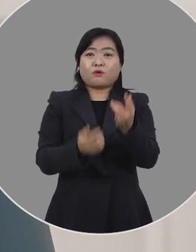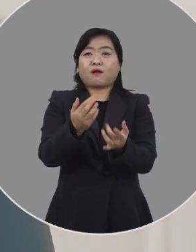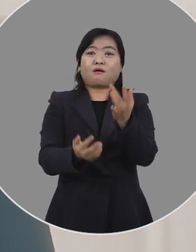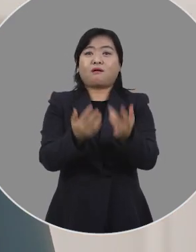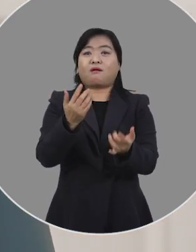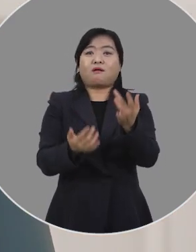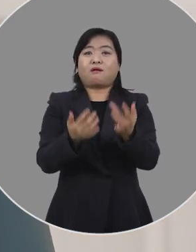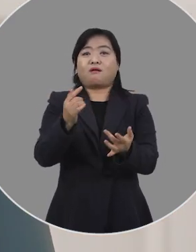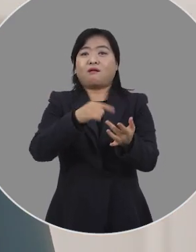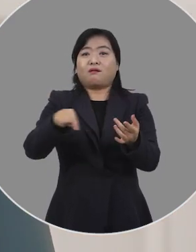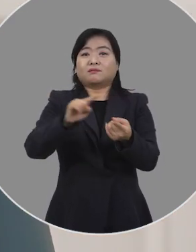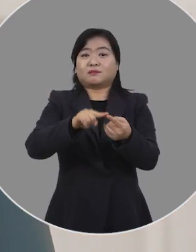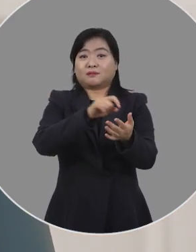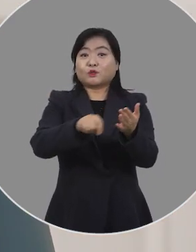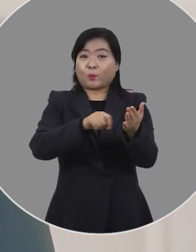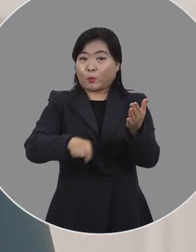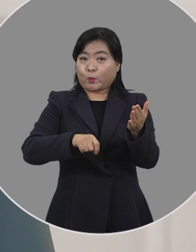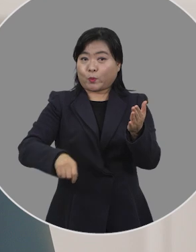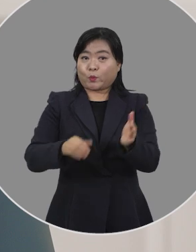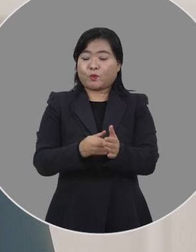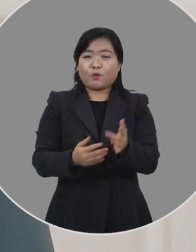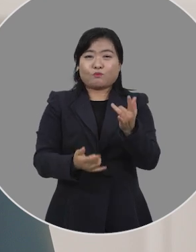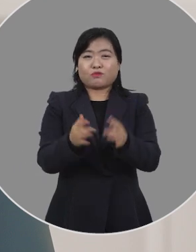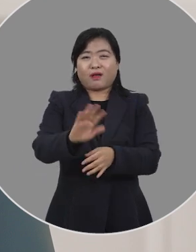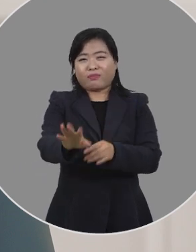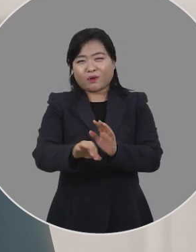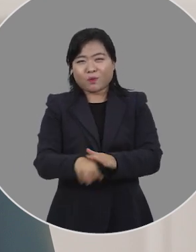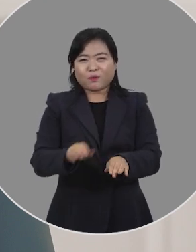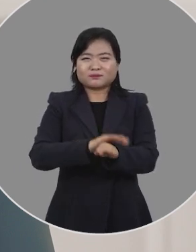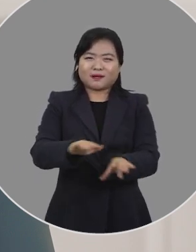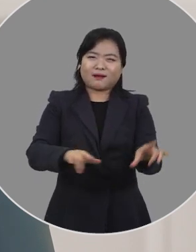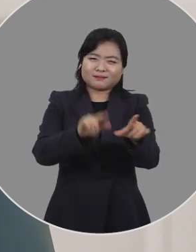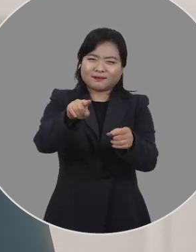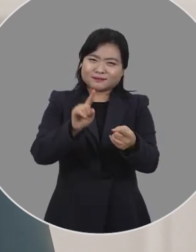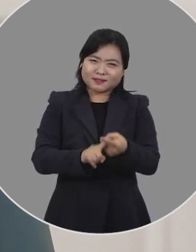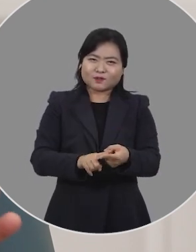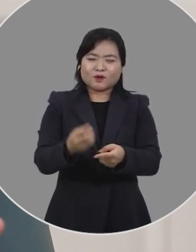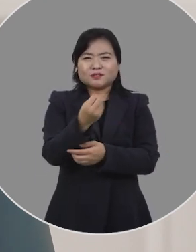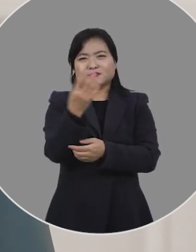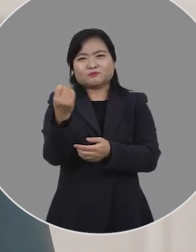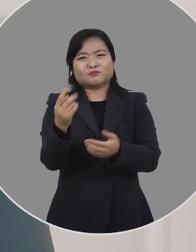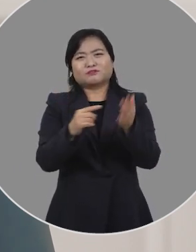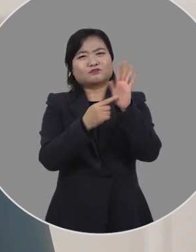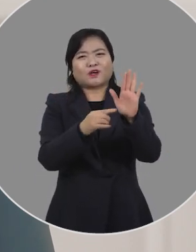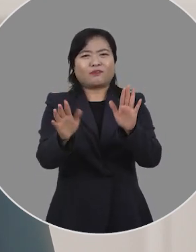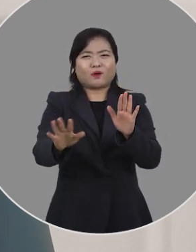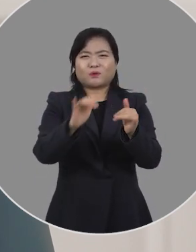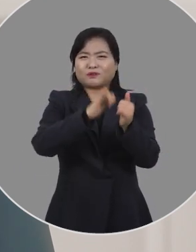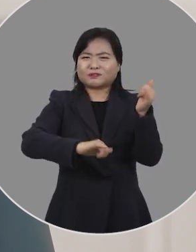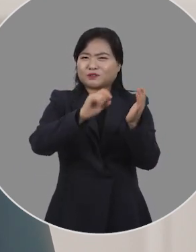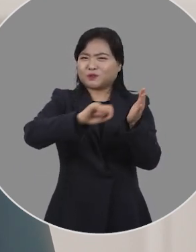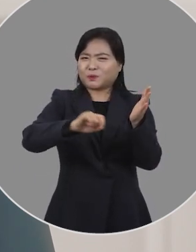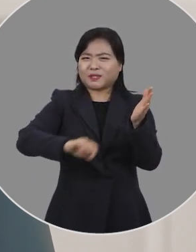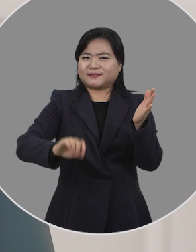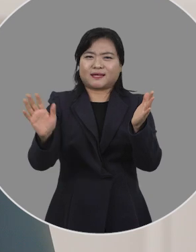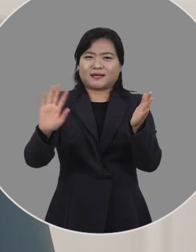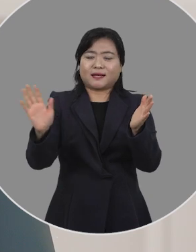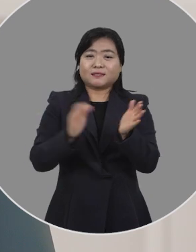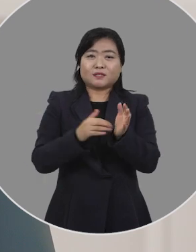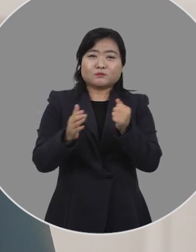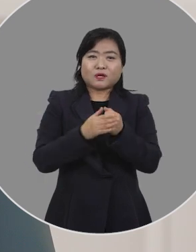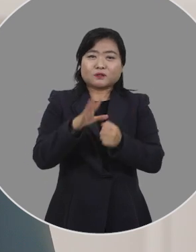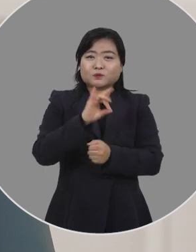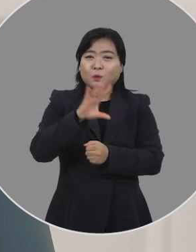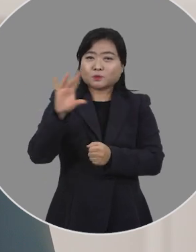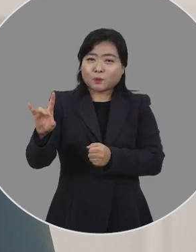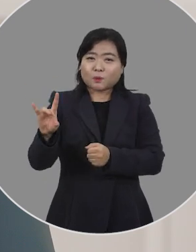거 기록하지요. 불 안 나고 잘 사는 거 절대 신문 기사도 안 되고 역사도 기록하지 않아서